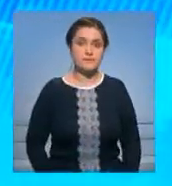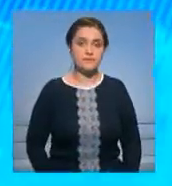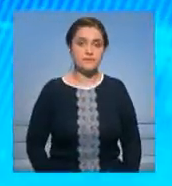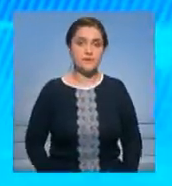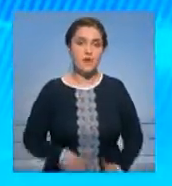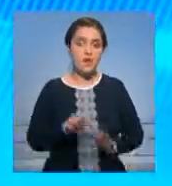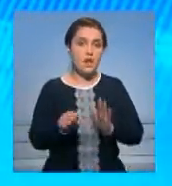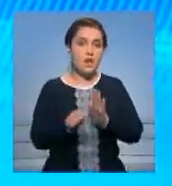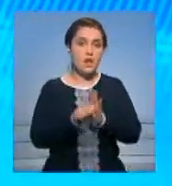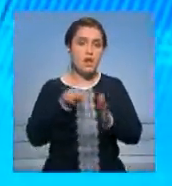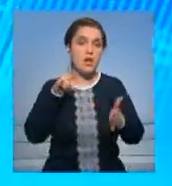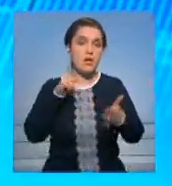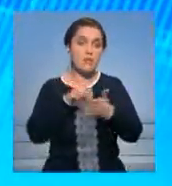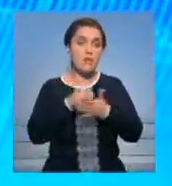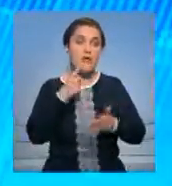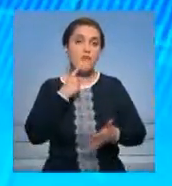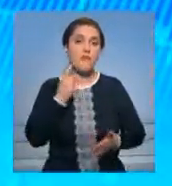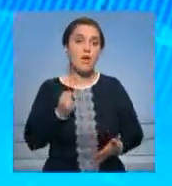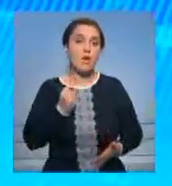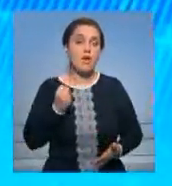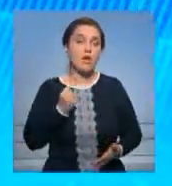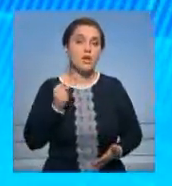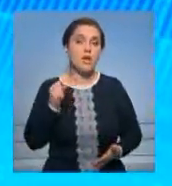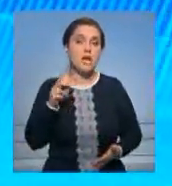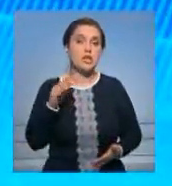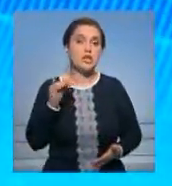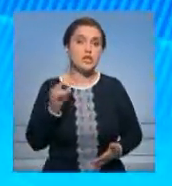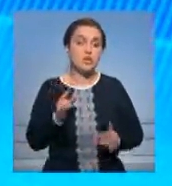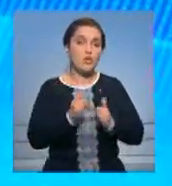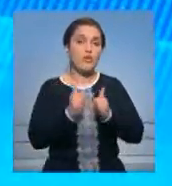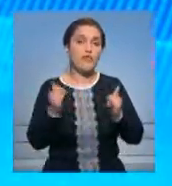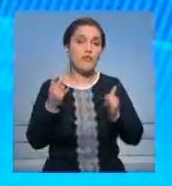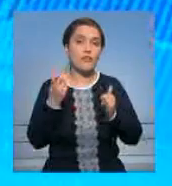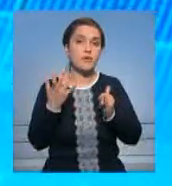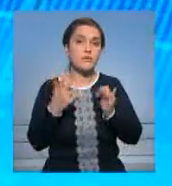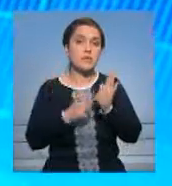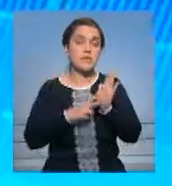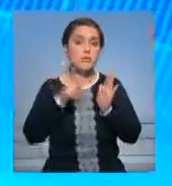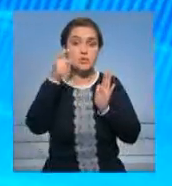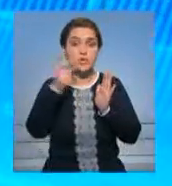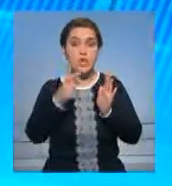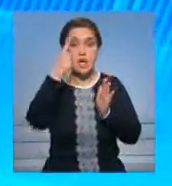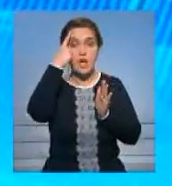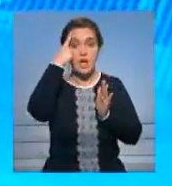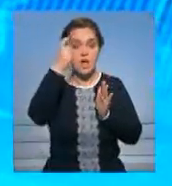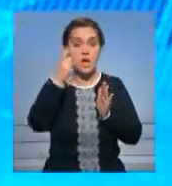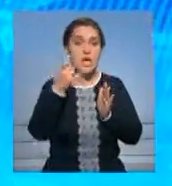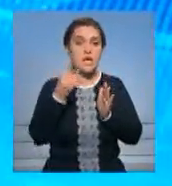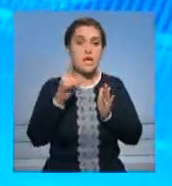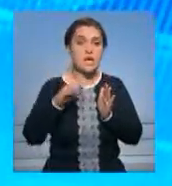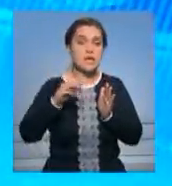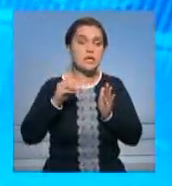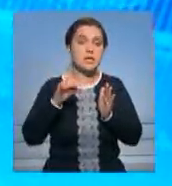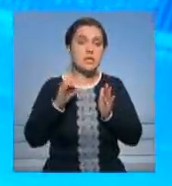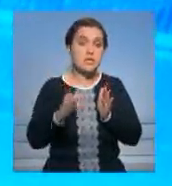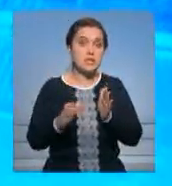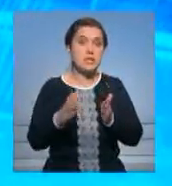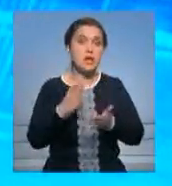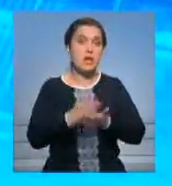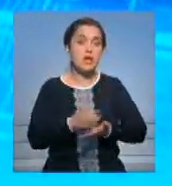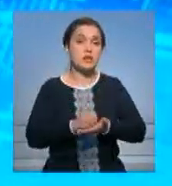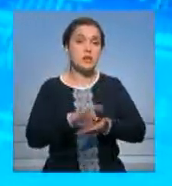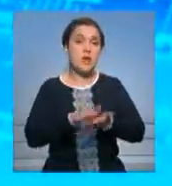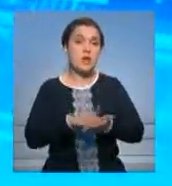Число погибших в результате крушения военного самолета в Алжире увеличилось до 257 человек. Об этом сообщает Reuters. По предварительным данным, среди